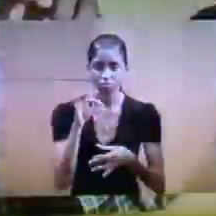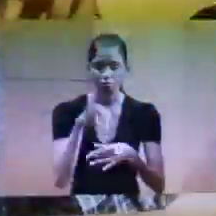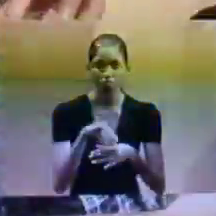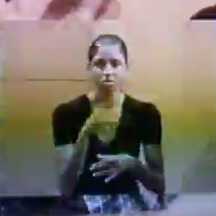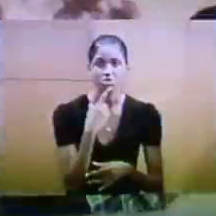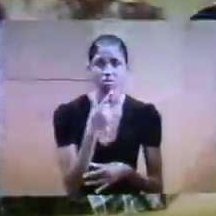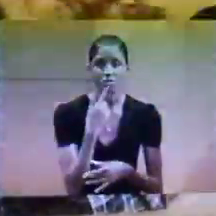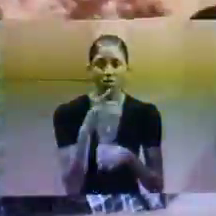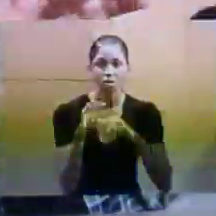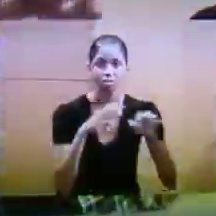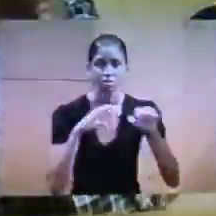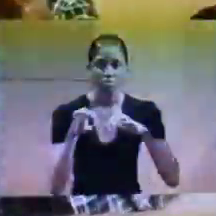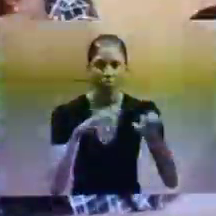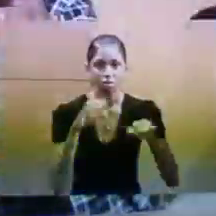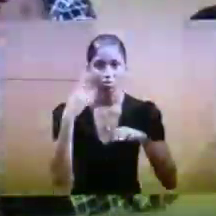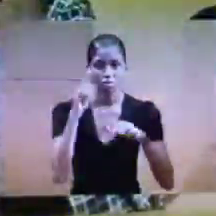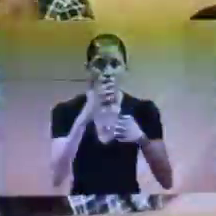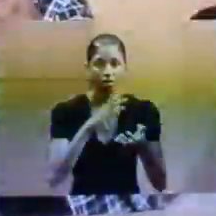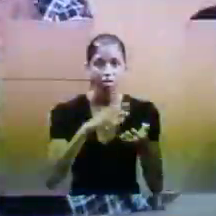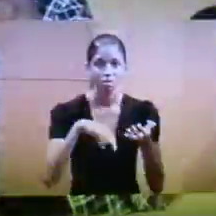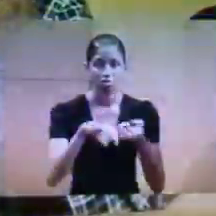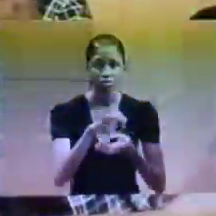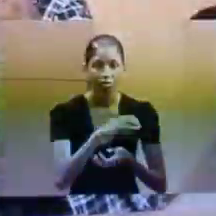c'est la répartition des communes, entre les communes.